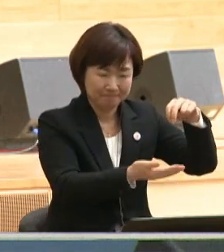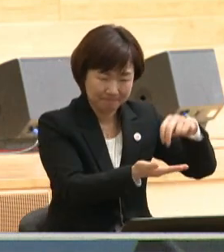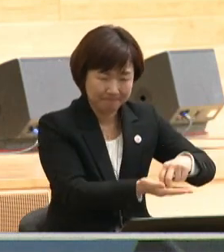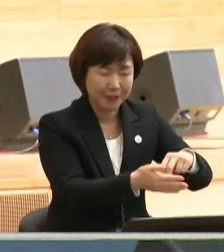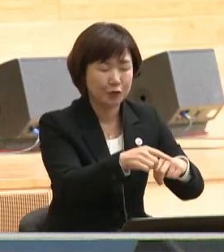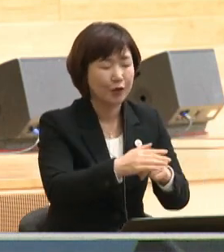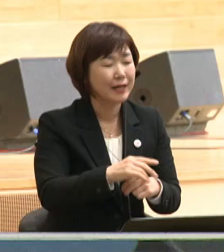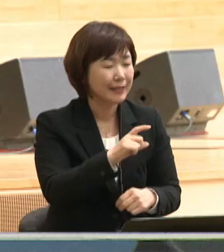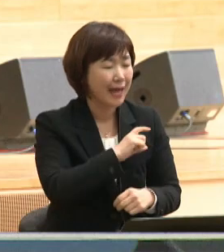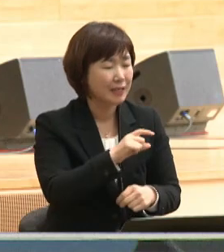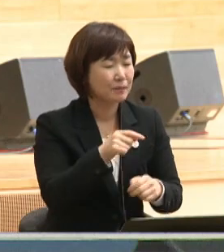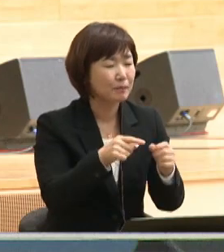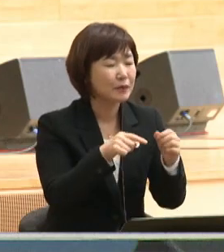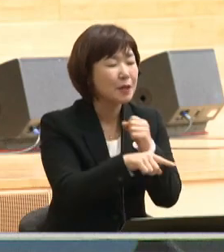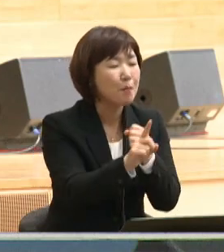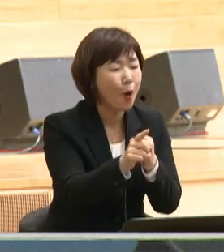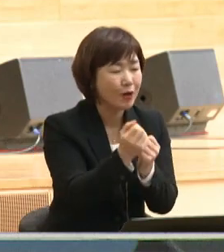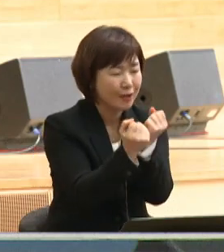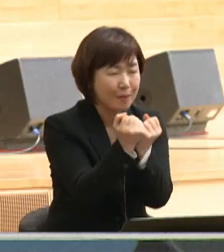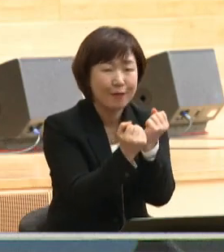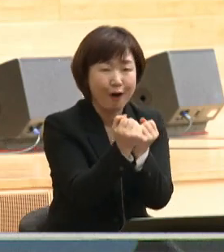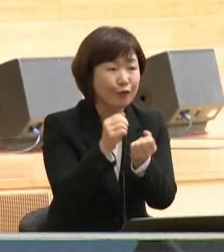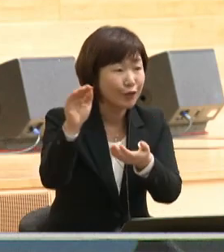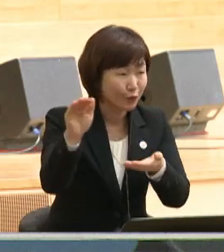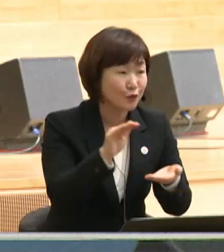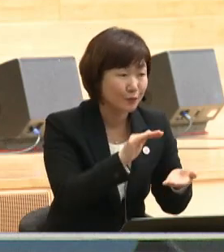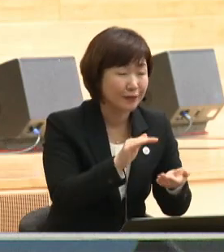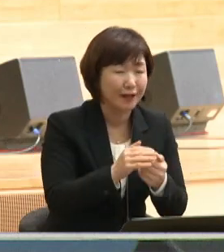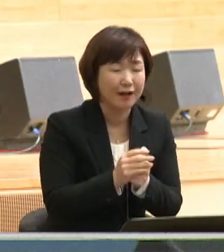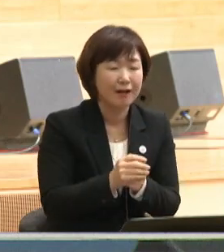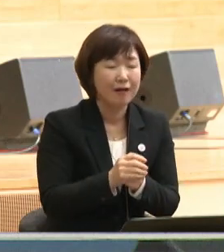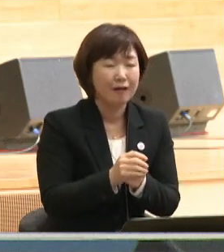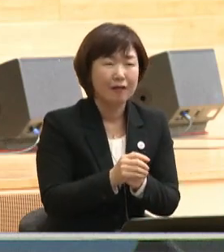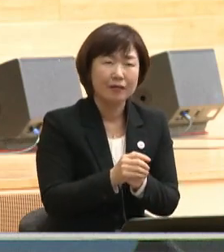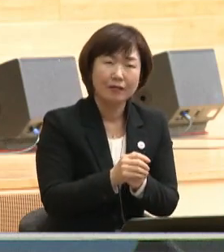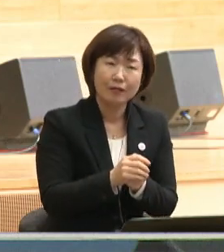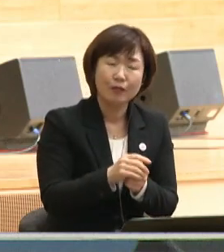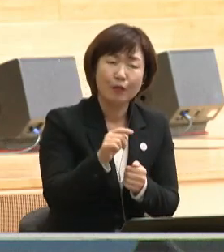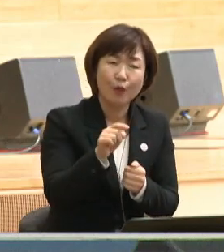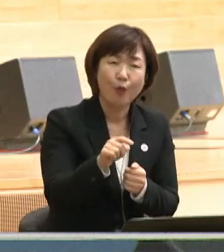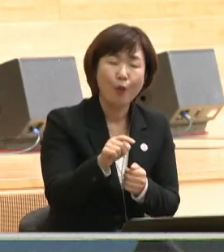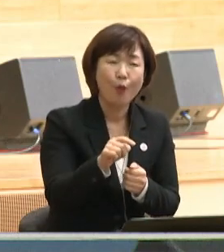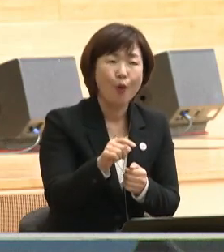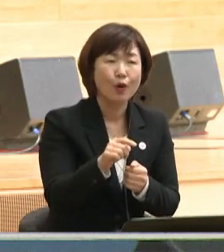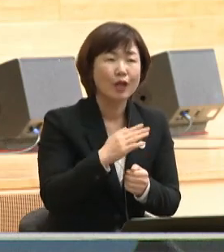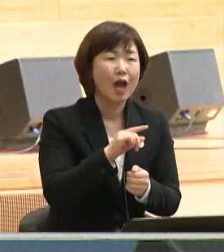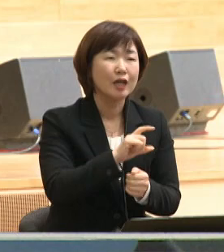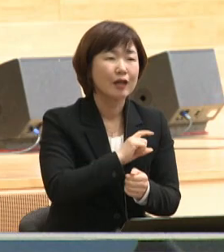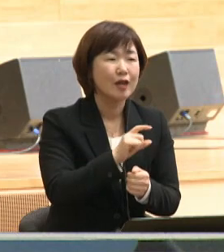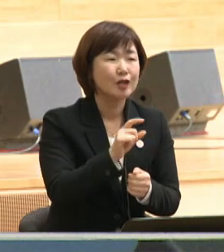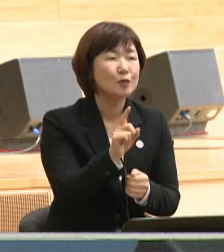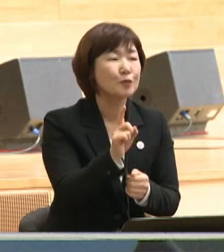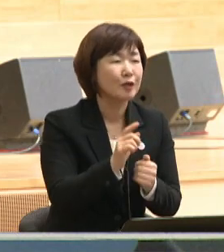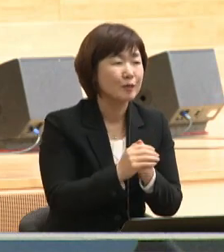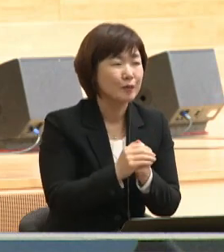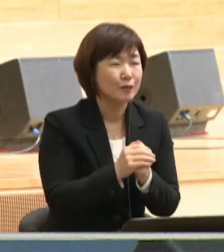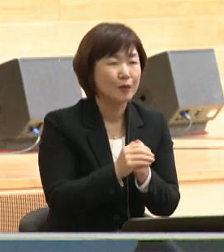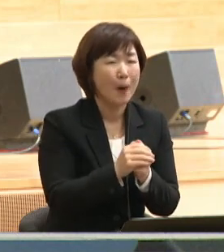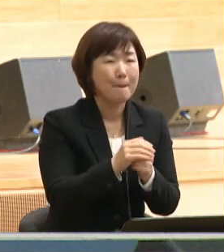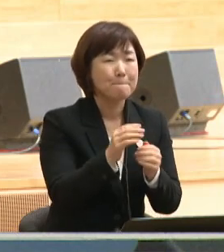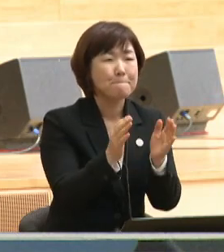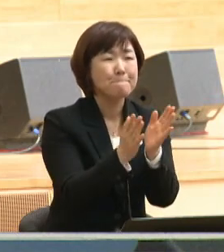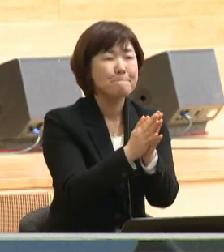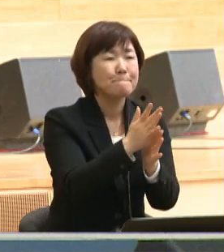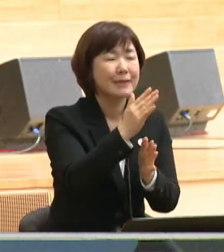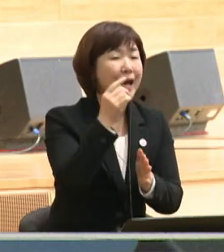설명해 주시는 것입니다 왜 이렇게 지었는지 설명을 해주시면서 이렇게 설명하시는 거예요 제 이름은